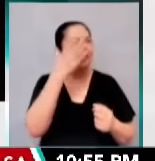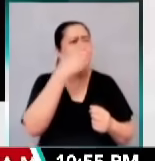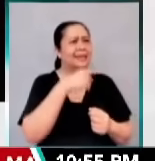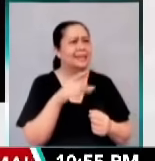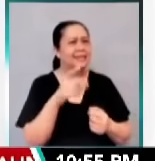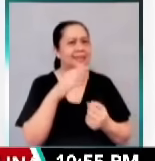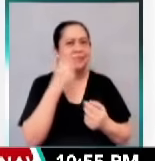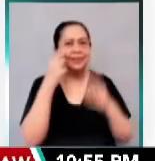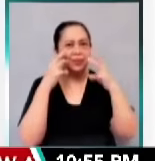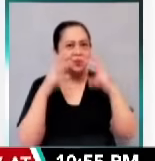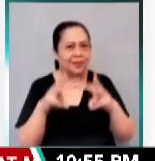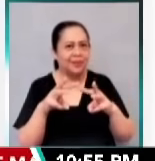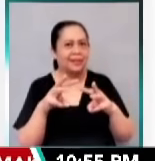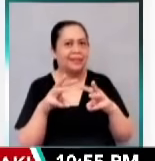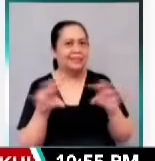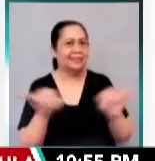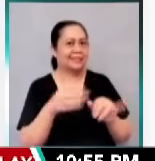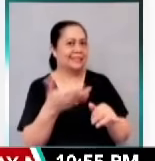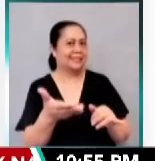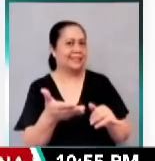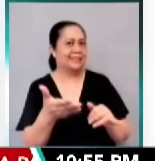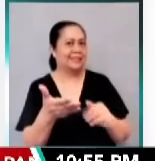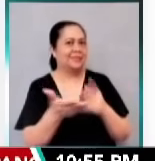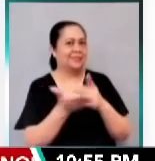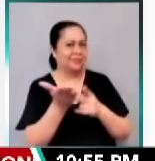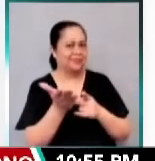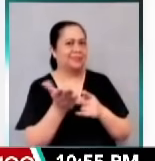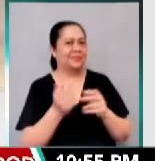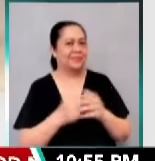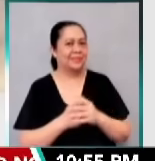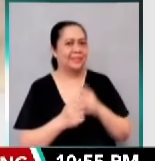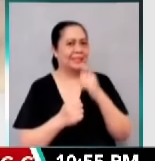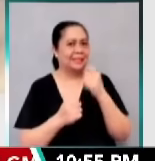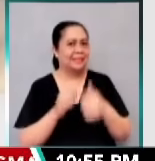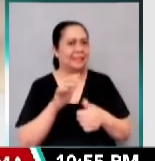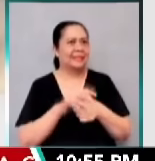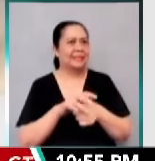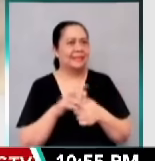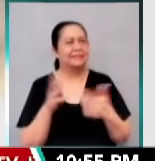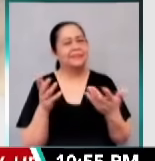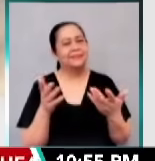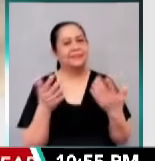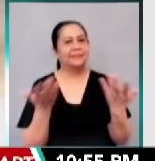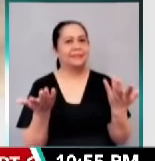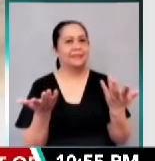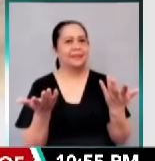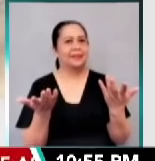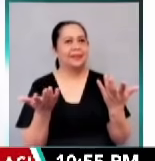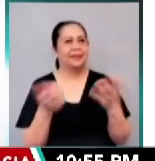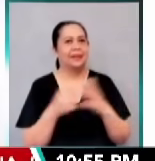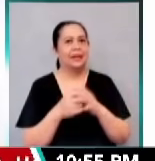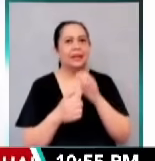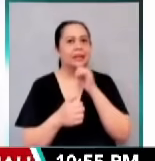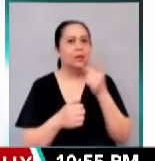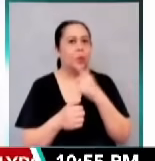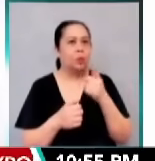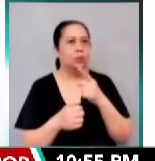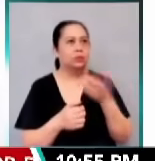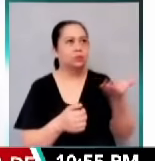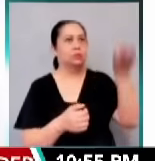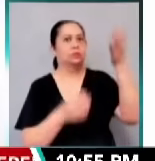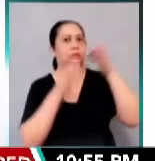mga ganito, ng mga segments natin. Mm-hmm. Kasi yung mga, hindi lang sa mga established art,